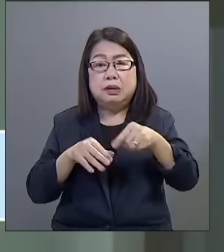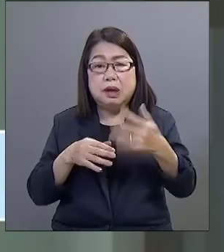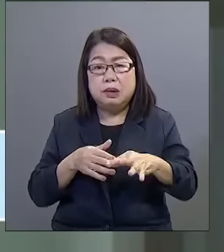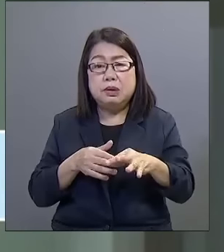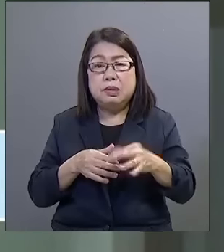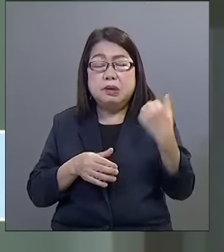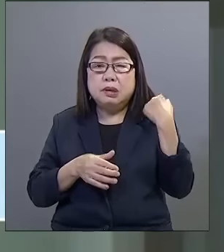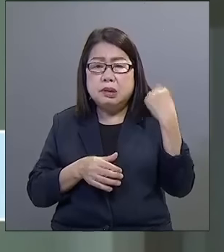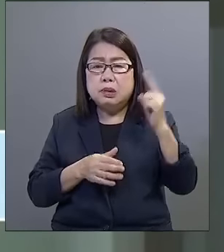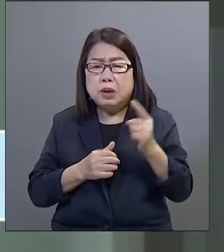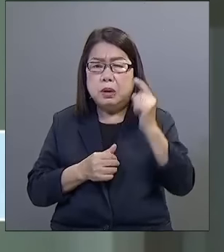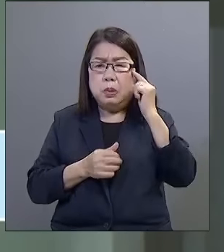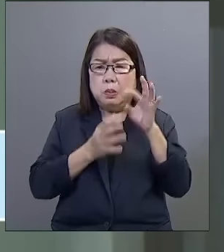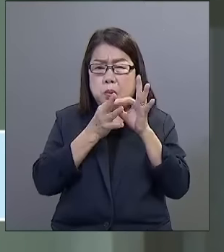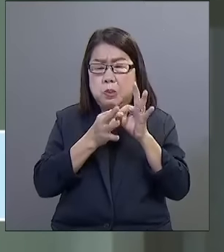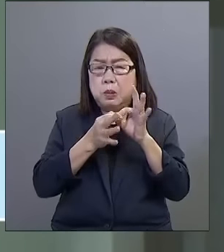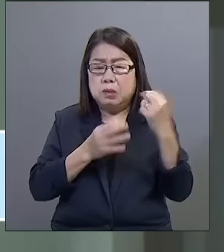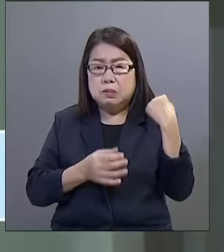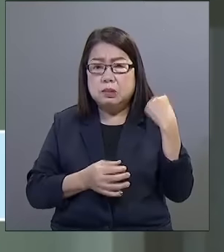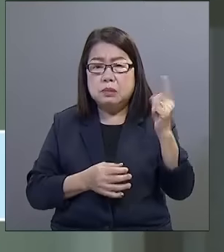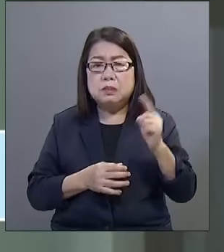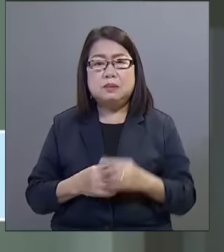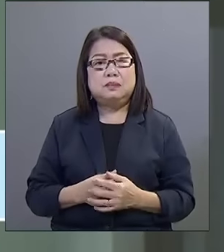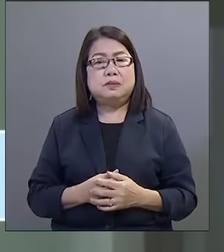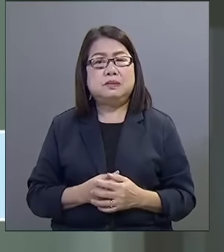อะไรที่น่าเป็นห่วงน่ากังวลหรือไม่อย่างไรคะ